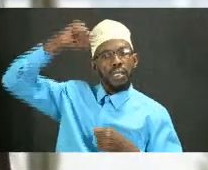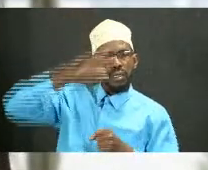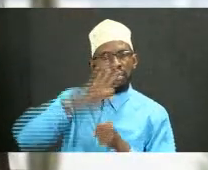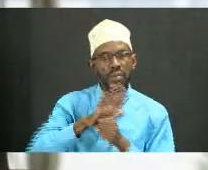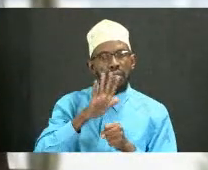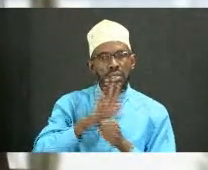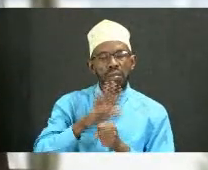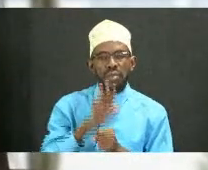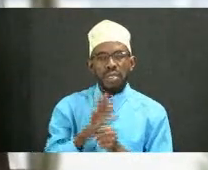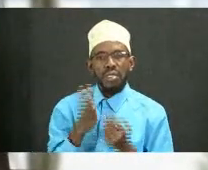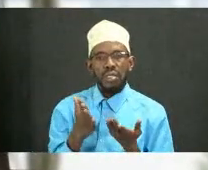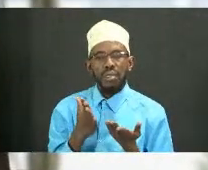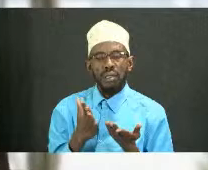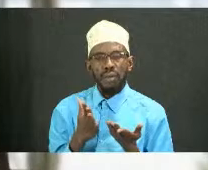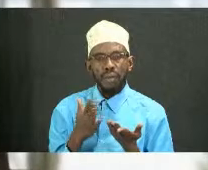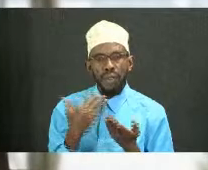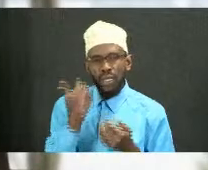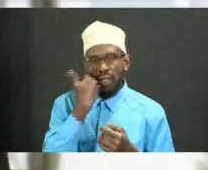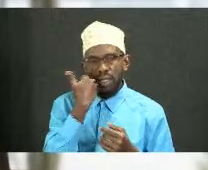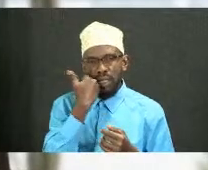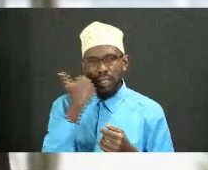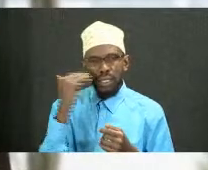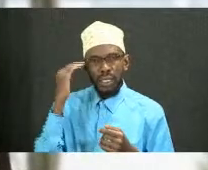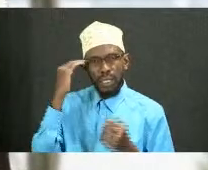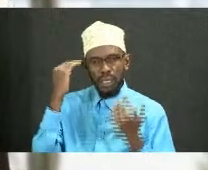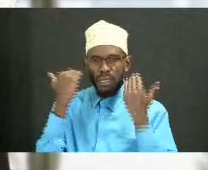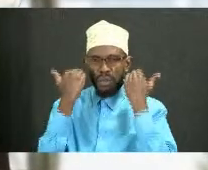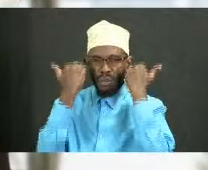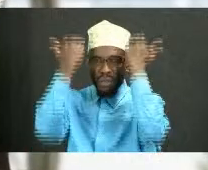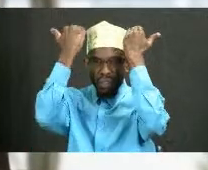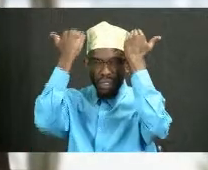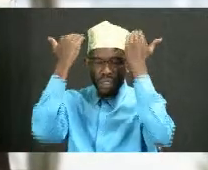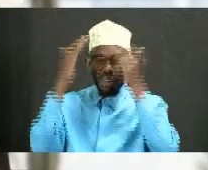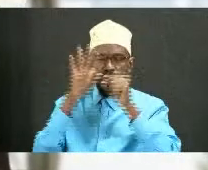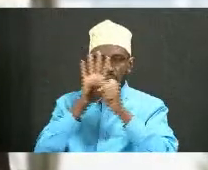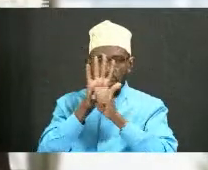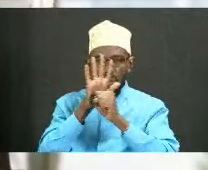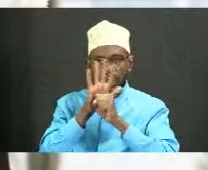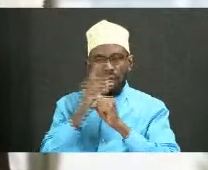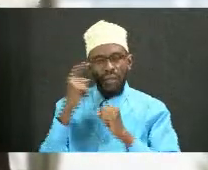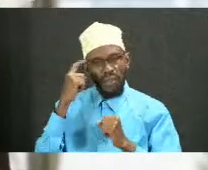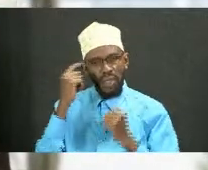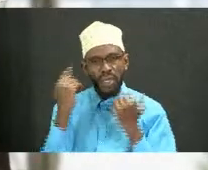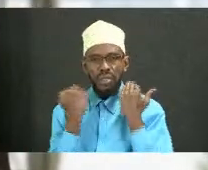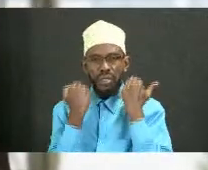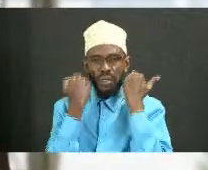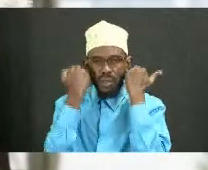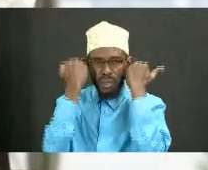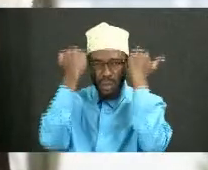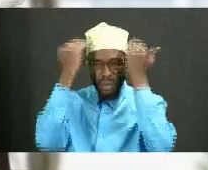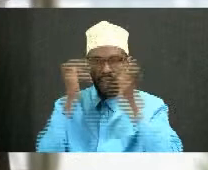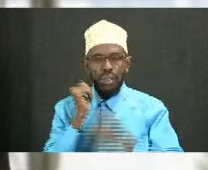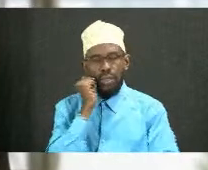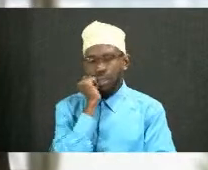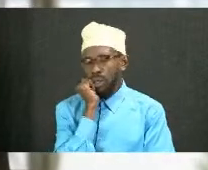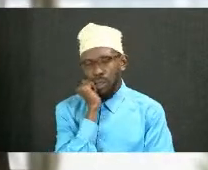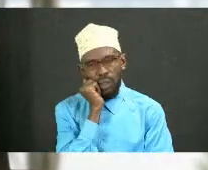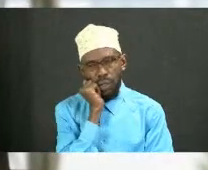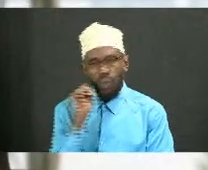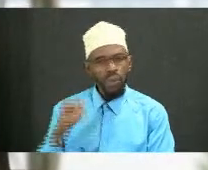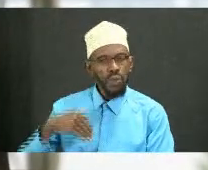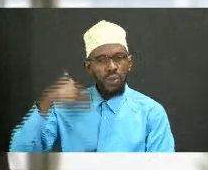kuzidi, masala ya magonjwa ya kiakili, yani fikira, mtu yuko na huzuni, yuko